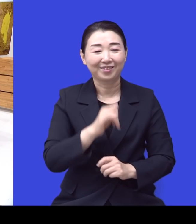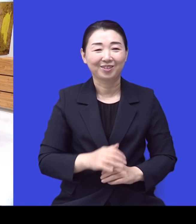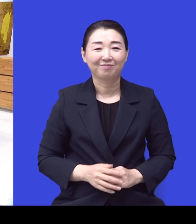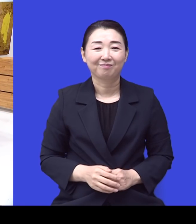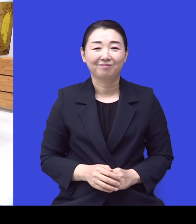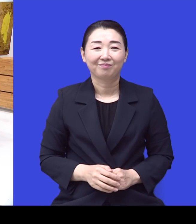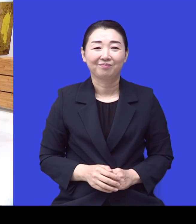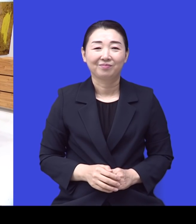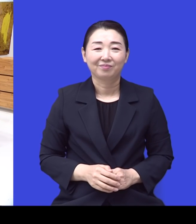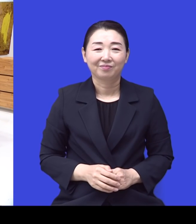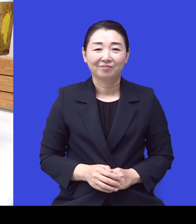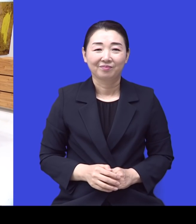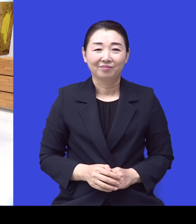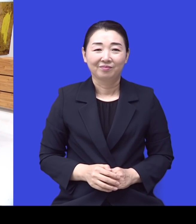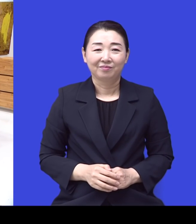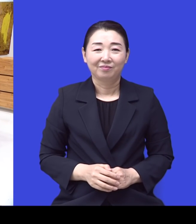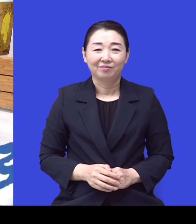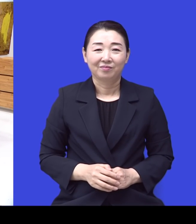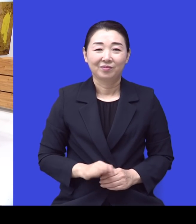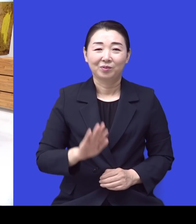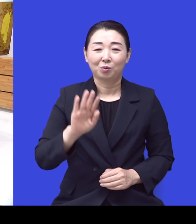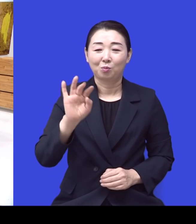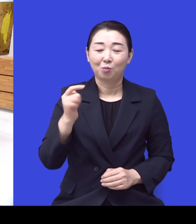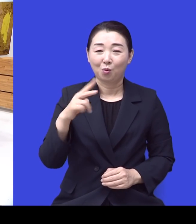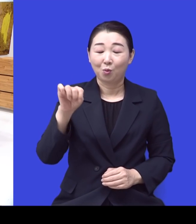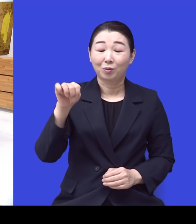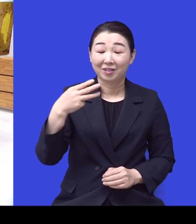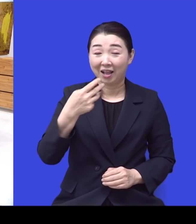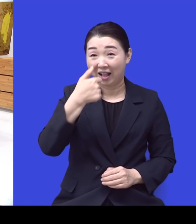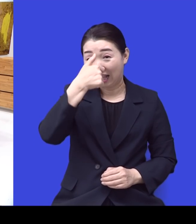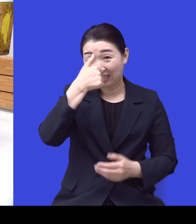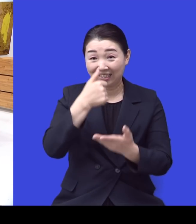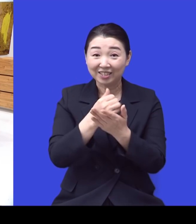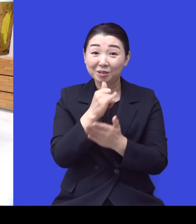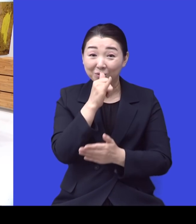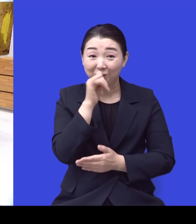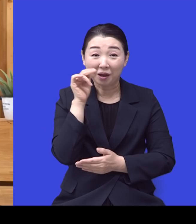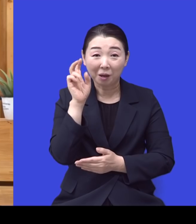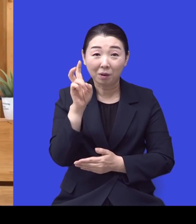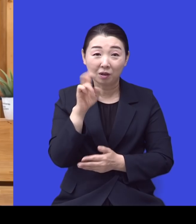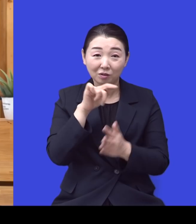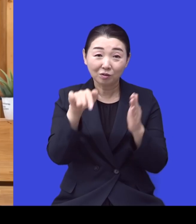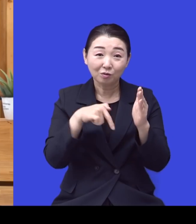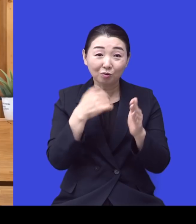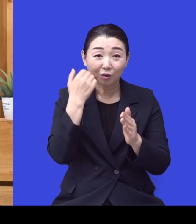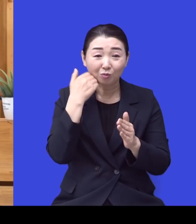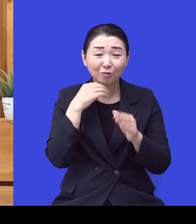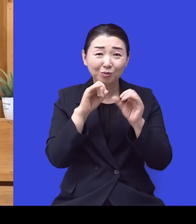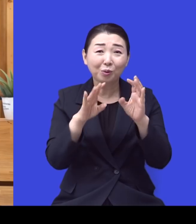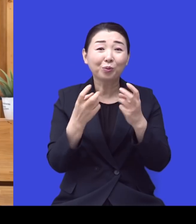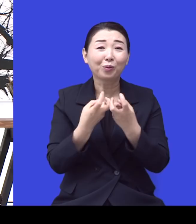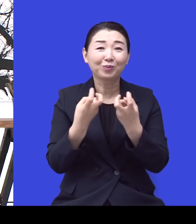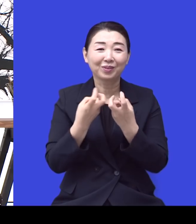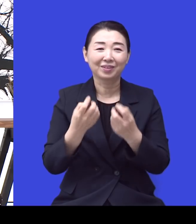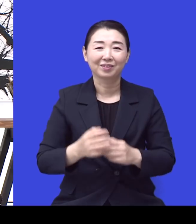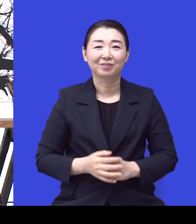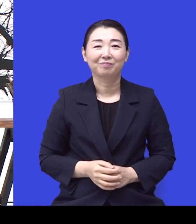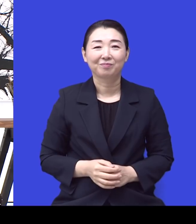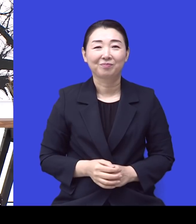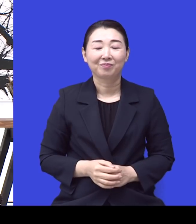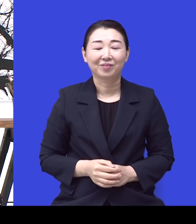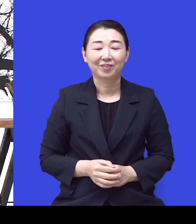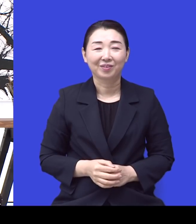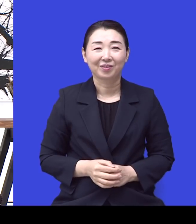네. 보살님도 계실 거고 스님도 계실 거고 뭐 네, 많잖아요. 맞아요. 네. 그 중에 한 분이 그분들은 어떻게 정말 전도할까요? 기억 남는 분이